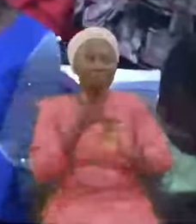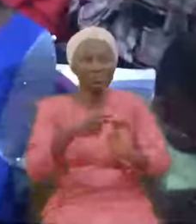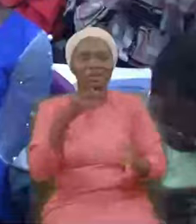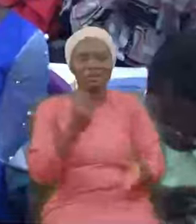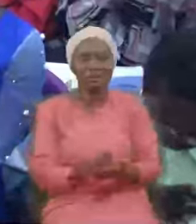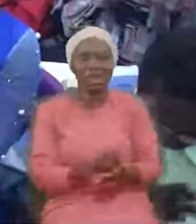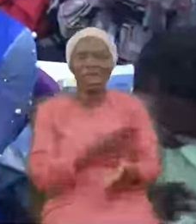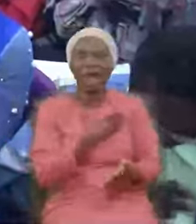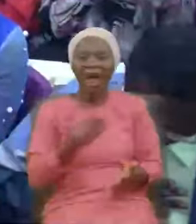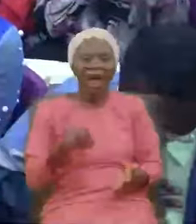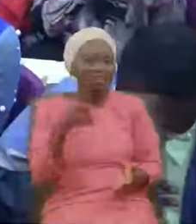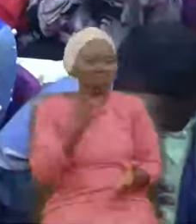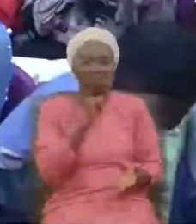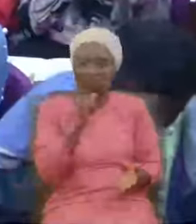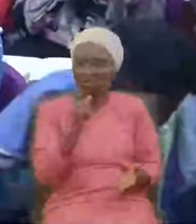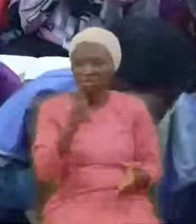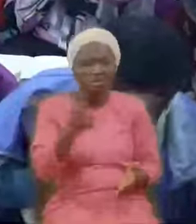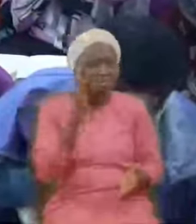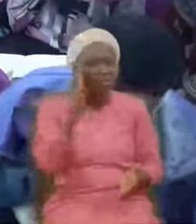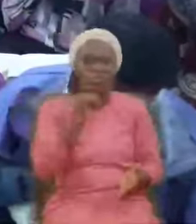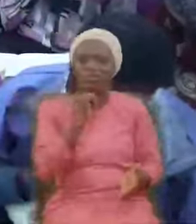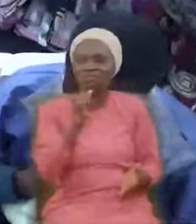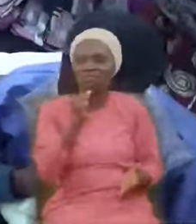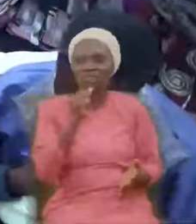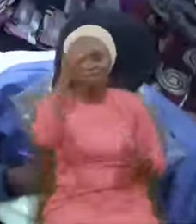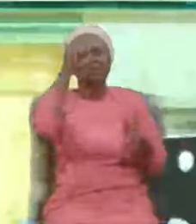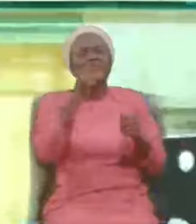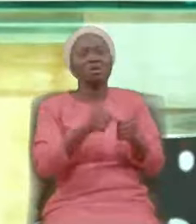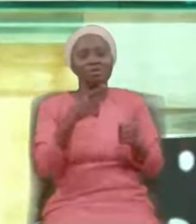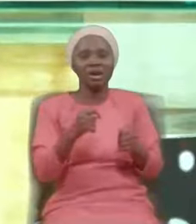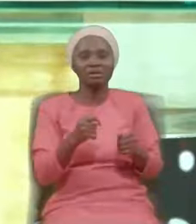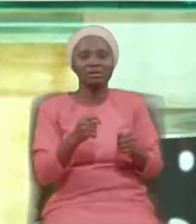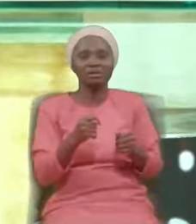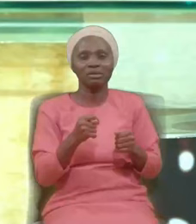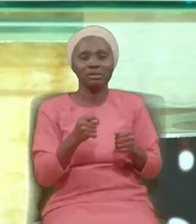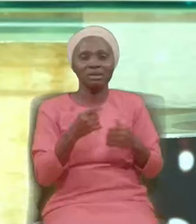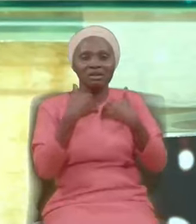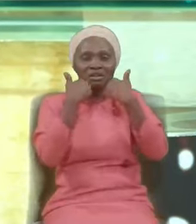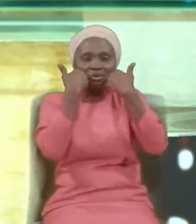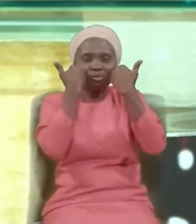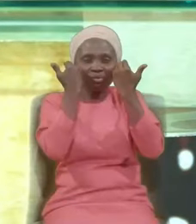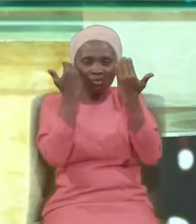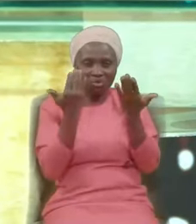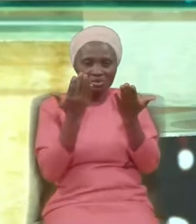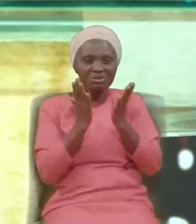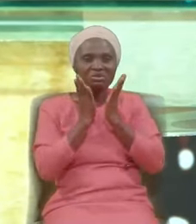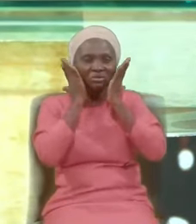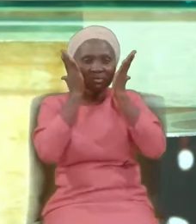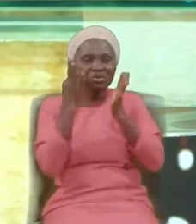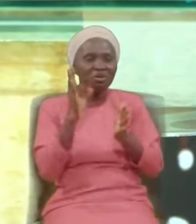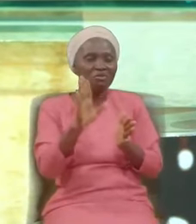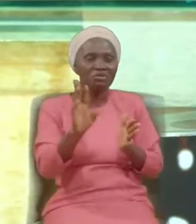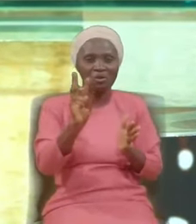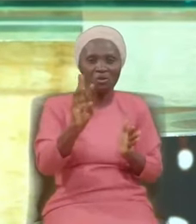Et tu ne te souviendras plus de l'opprobre de ton veuvage.